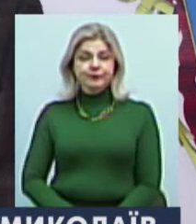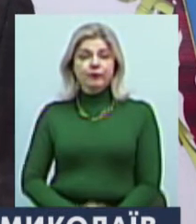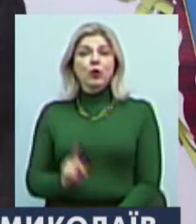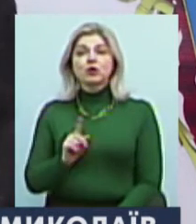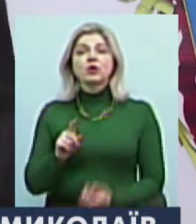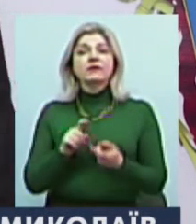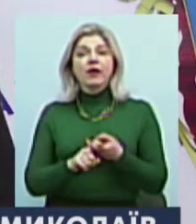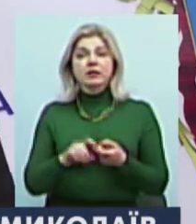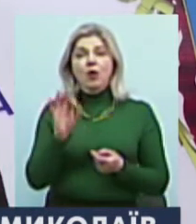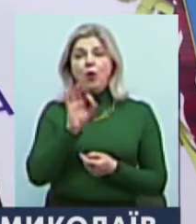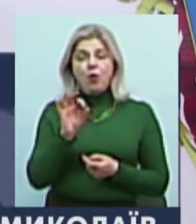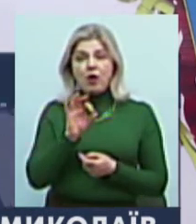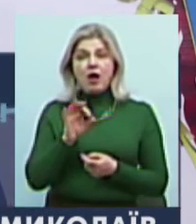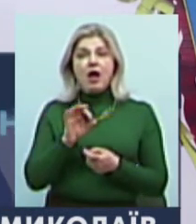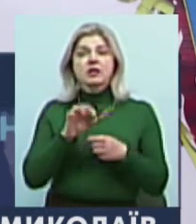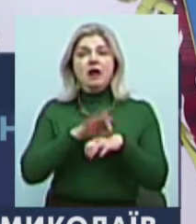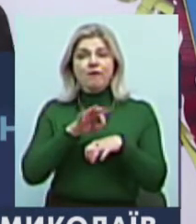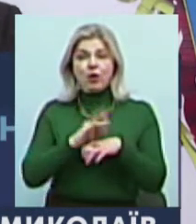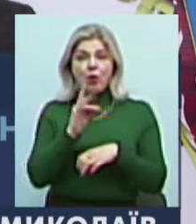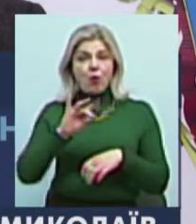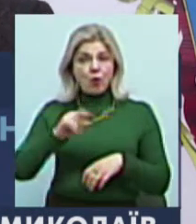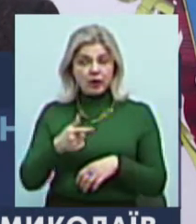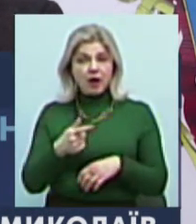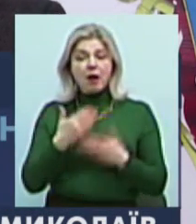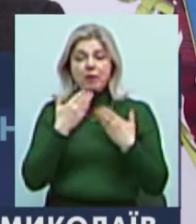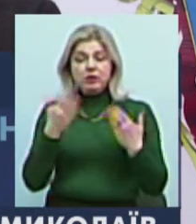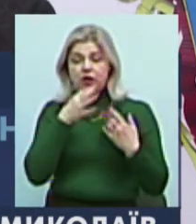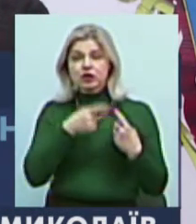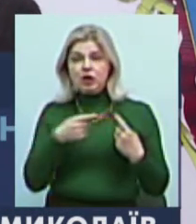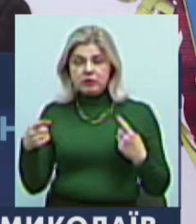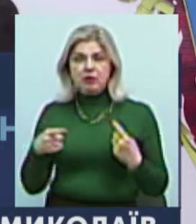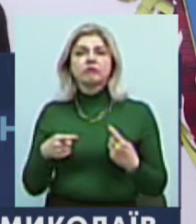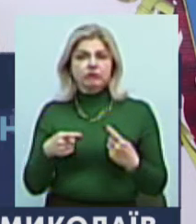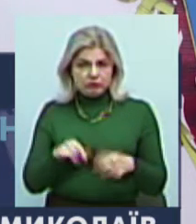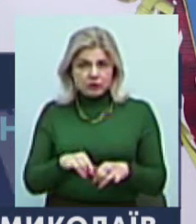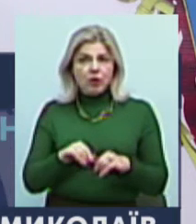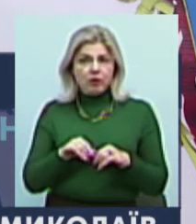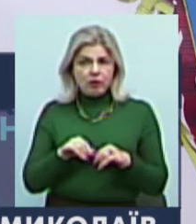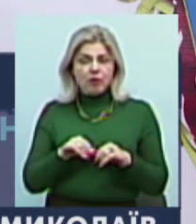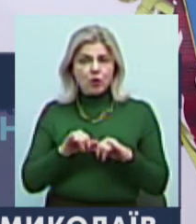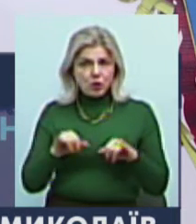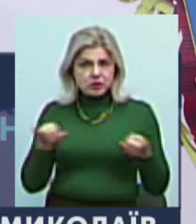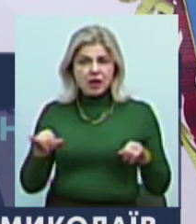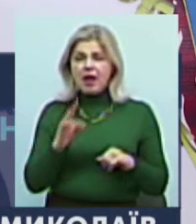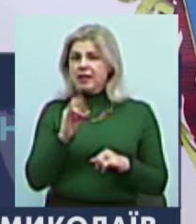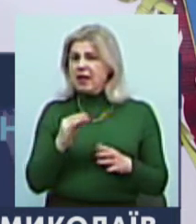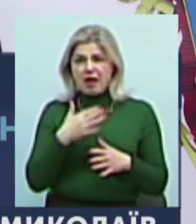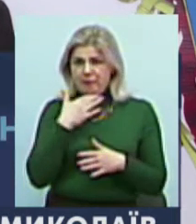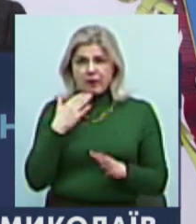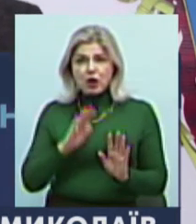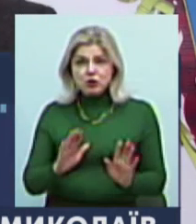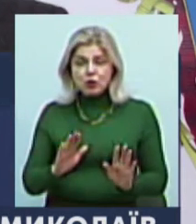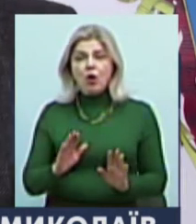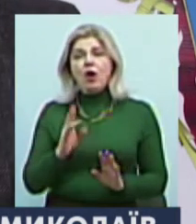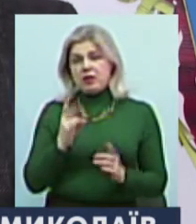стосується захворюваності на кір, то вона за останній час росте, але незначно. На сьогоднішній